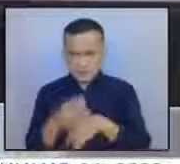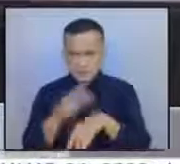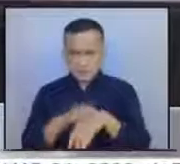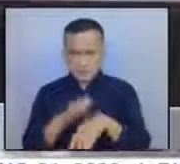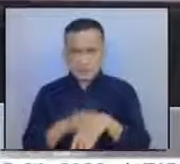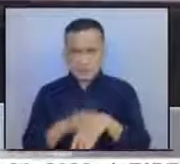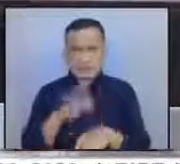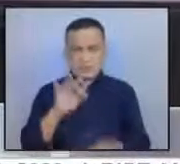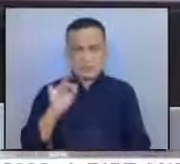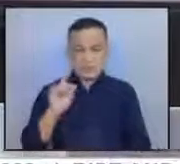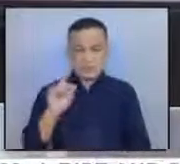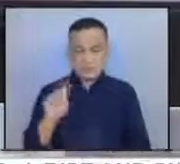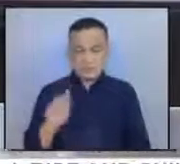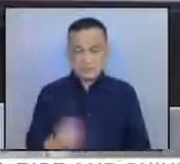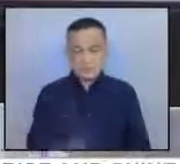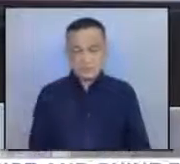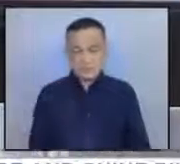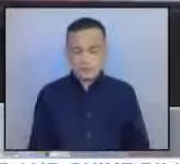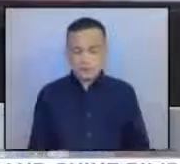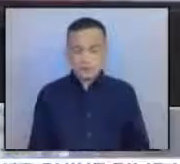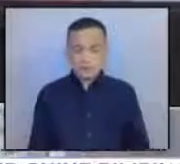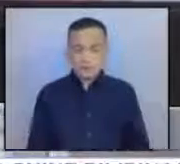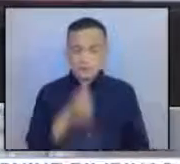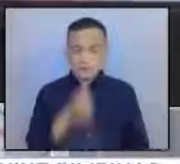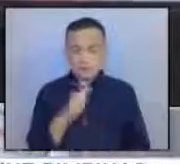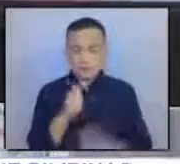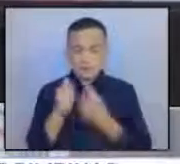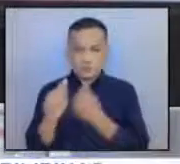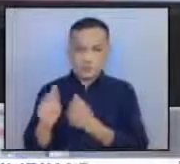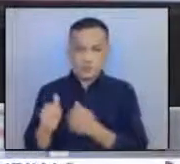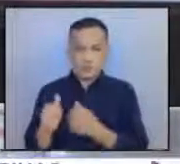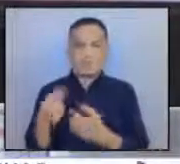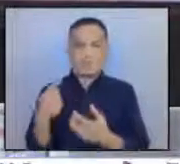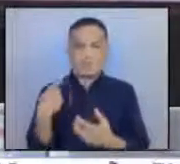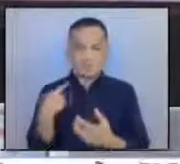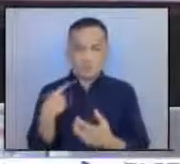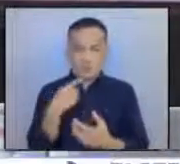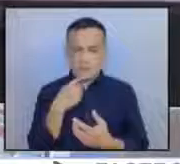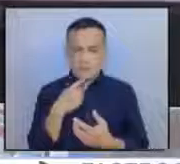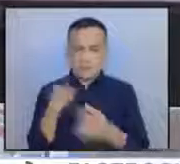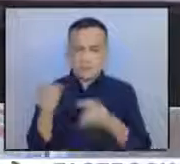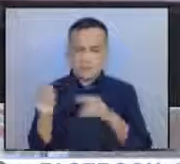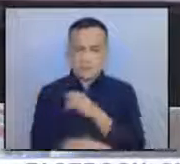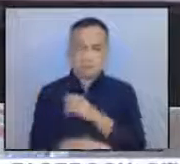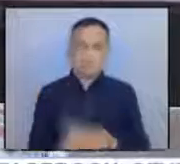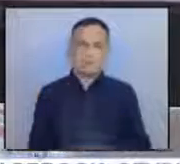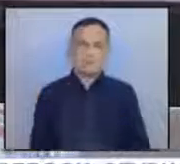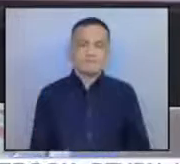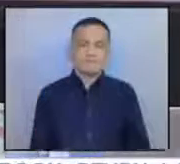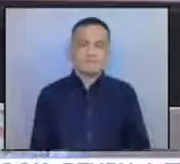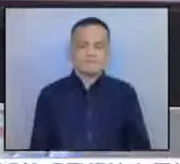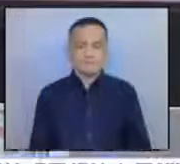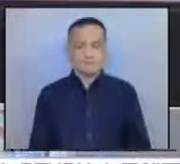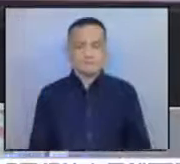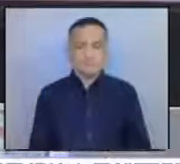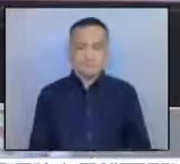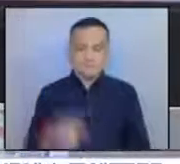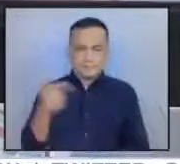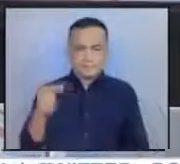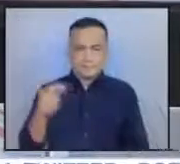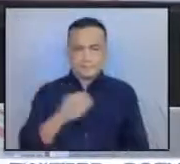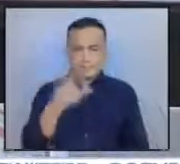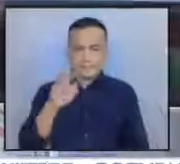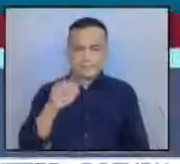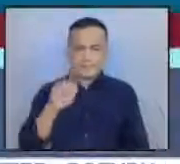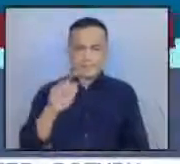FDA ang hindi tatalima, may nakaambang na parusa. Si Jillian Jeronimo sa detalye. Rise and shine, Jillian.